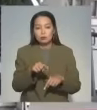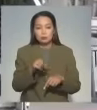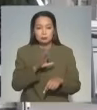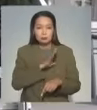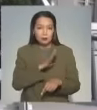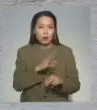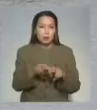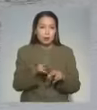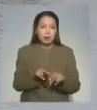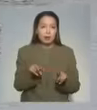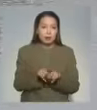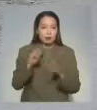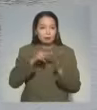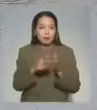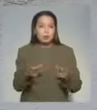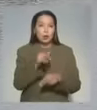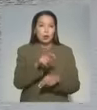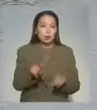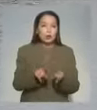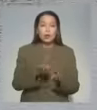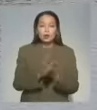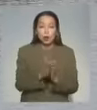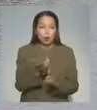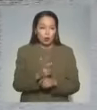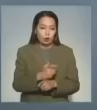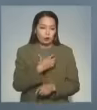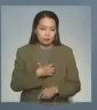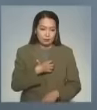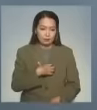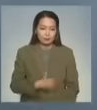Поэтому отработка спасения людей в таких ситуациях особенно актуально.